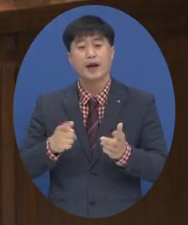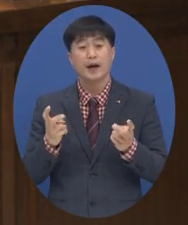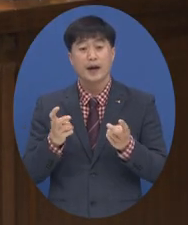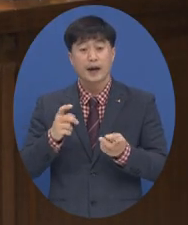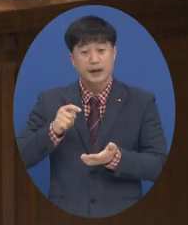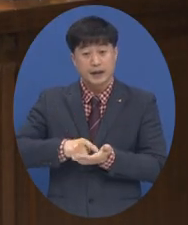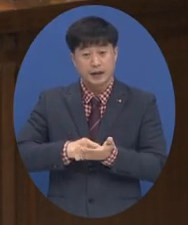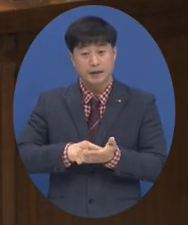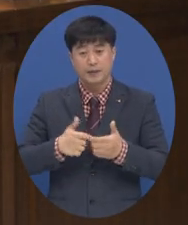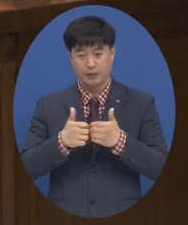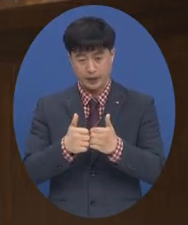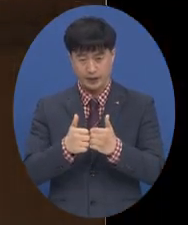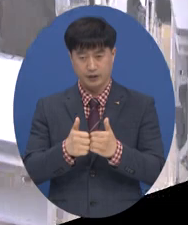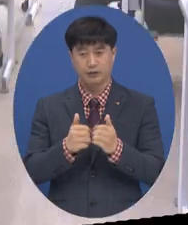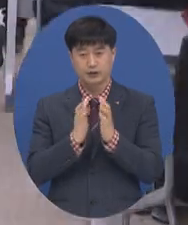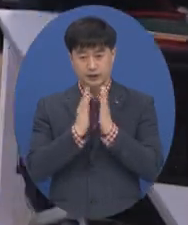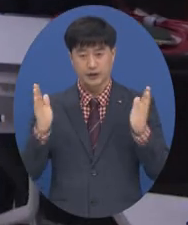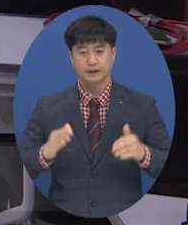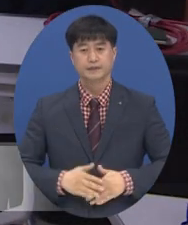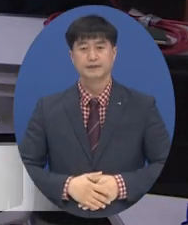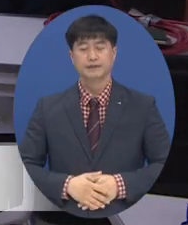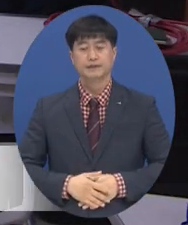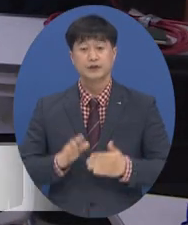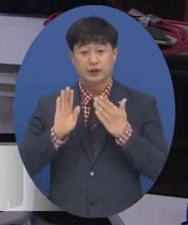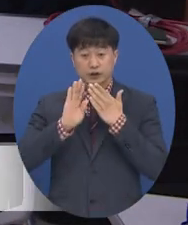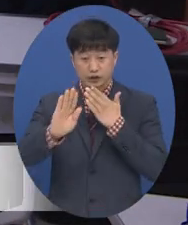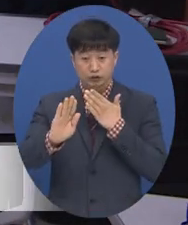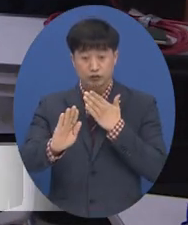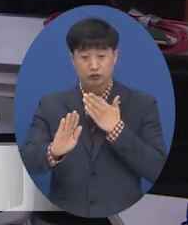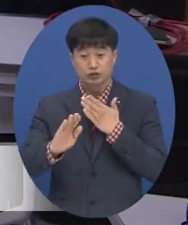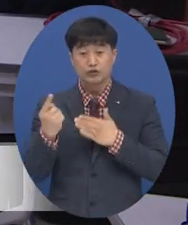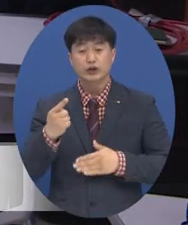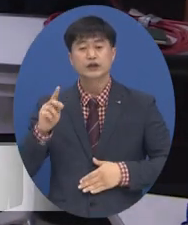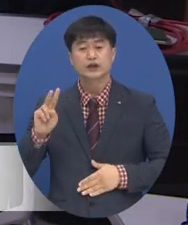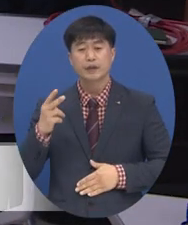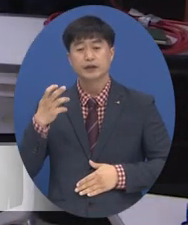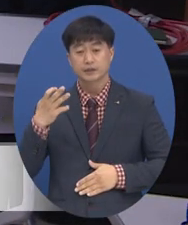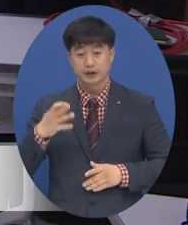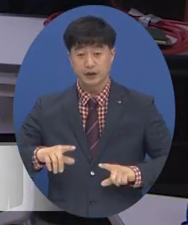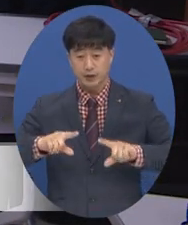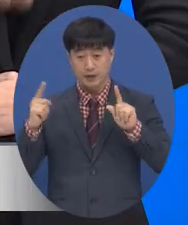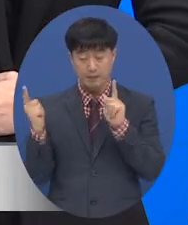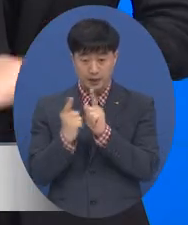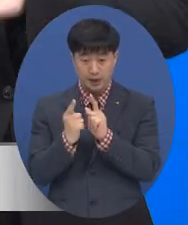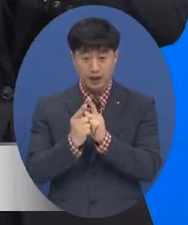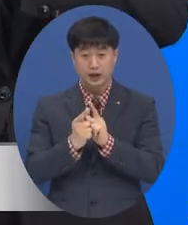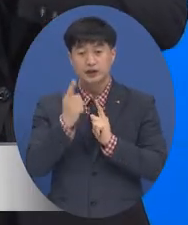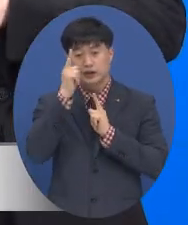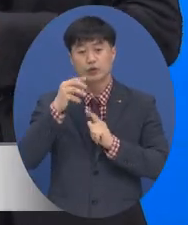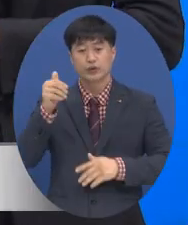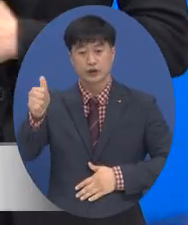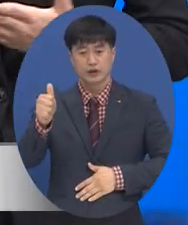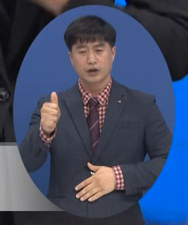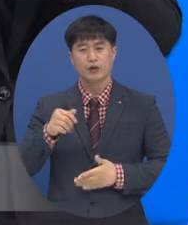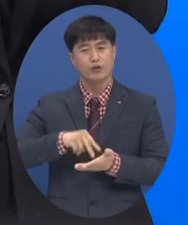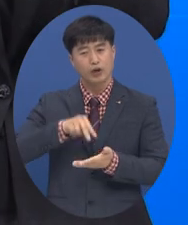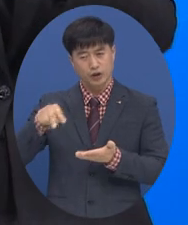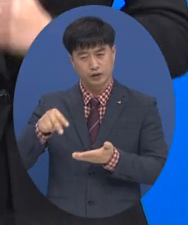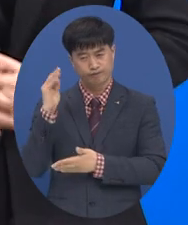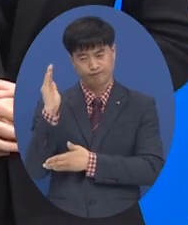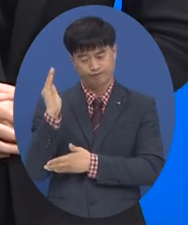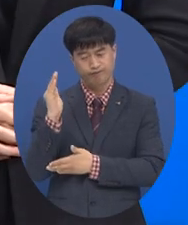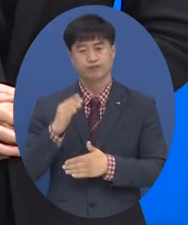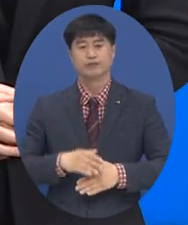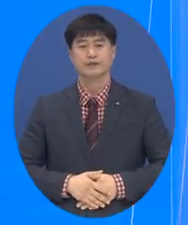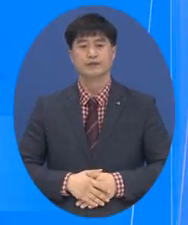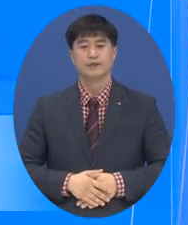7기 공식 업무를 시작했는데요. 그 이후 취임 1213일째 되는 날, 이 지사는 퇴임 기자회견을